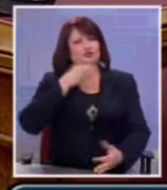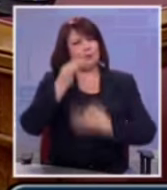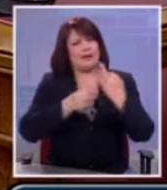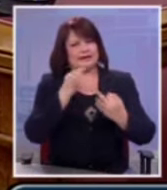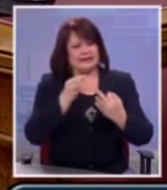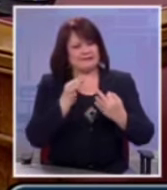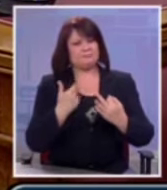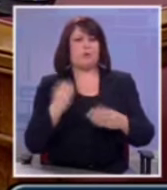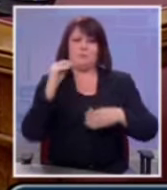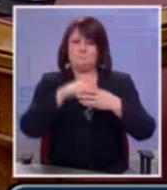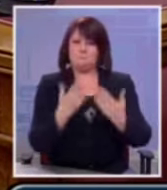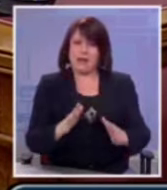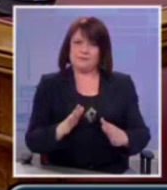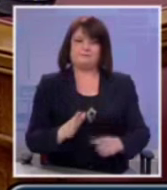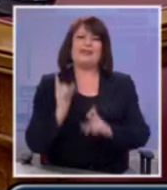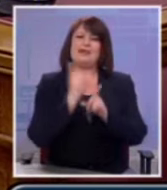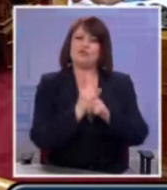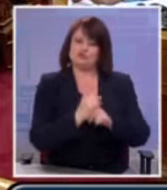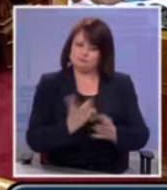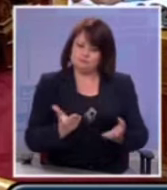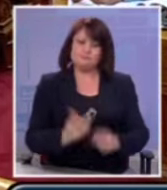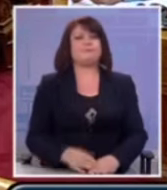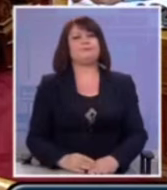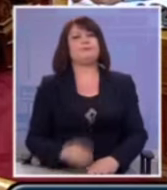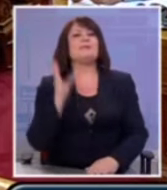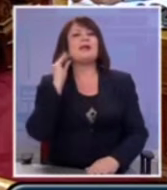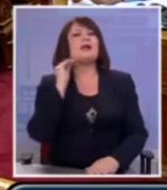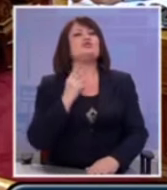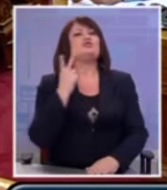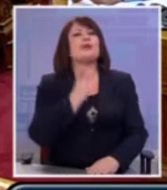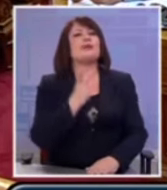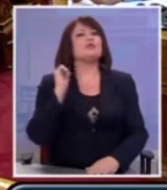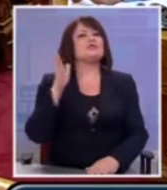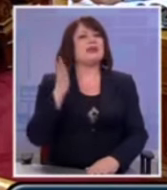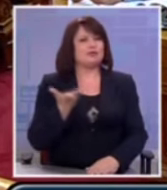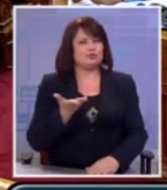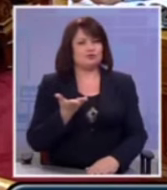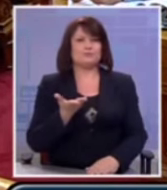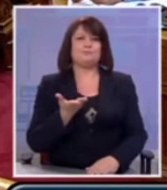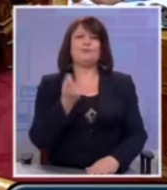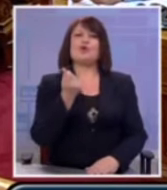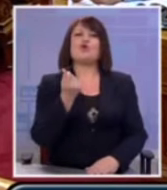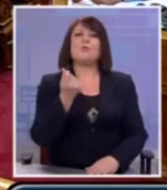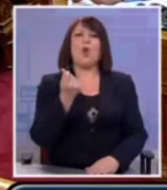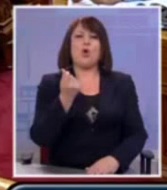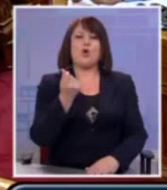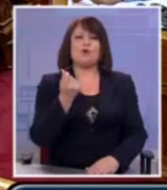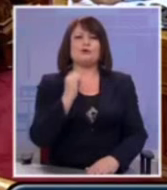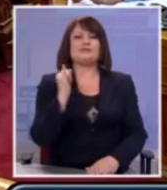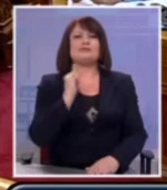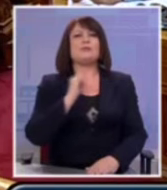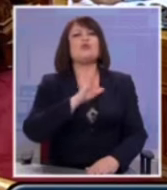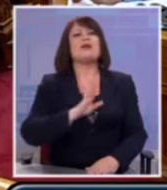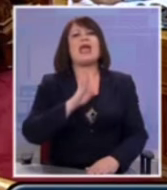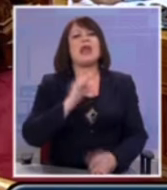ομιλητές και εμπειρογνώμονες. Εγώ άκουσα 2 ξένους. Ο ένας μάλιστα είναι οικονομολόγος του Ινστιτούτου Μπρουγγέλ